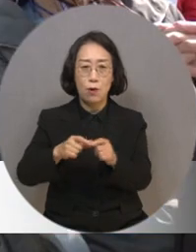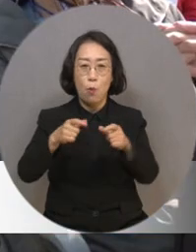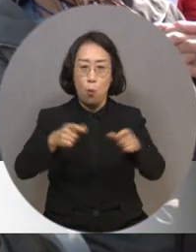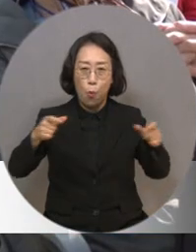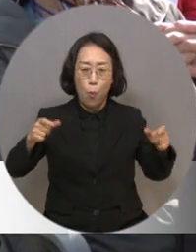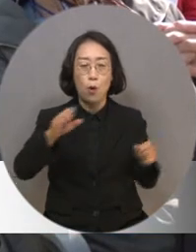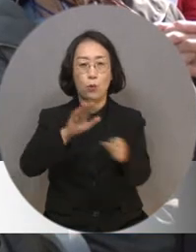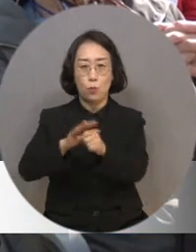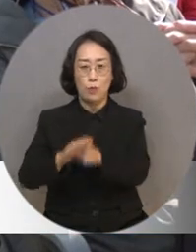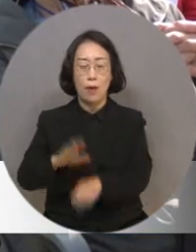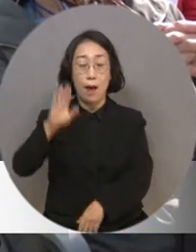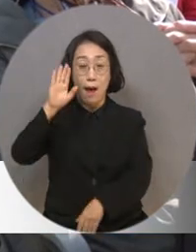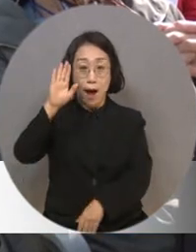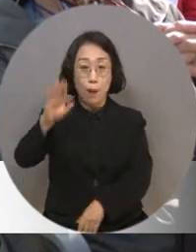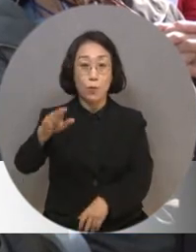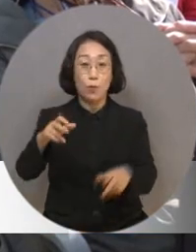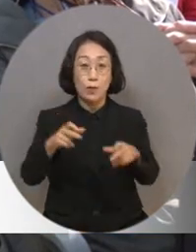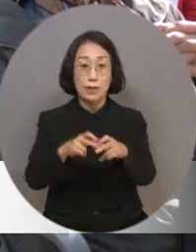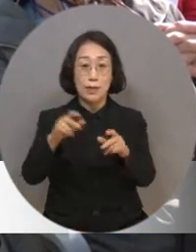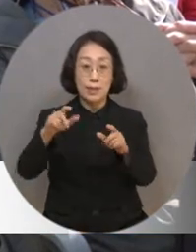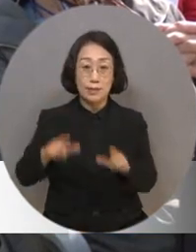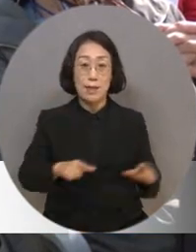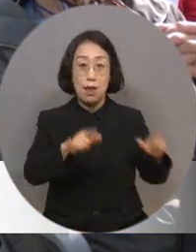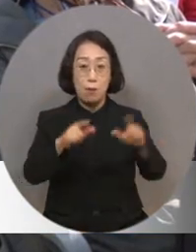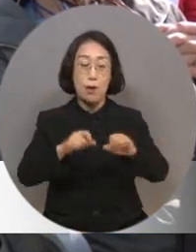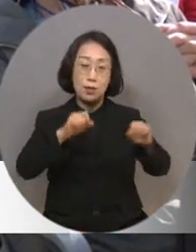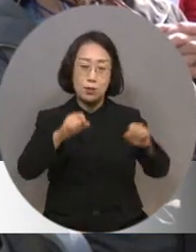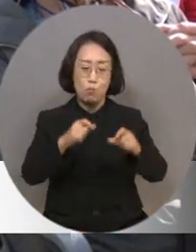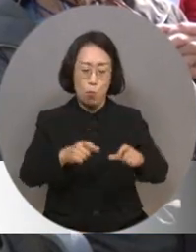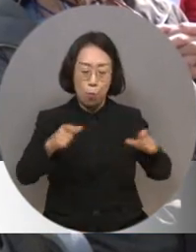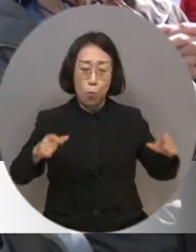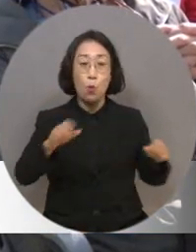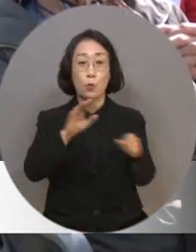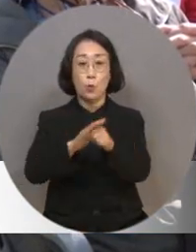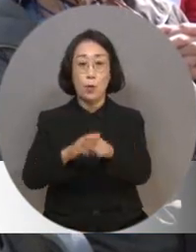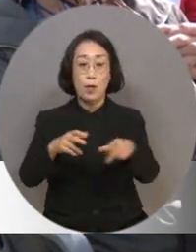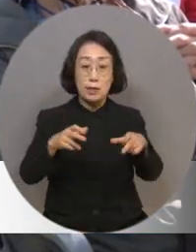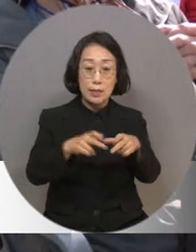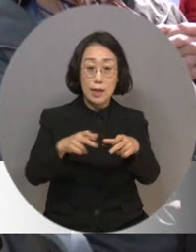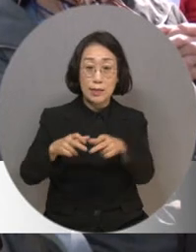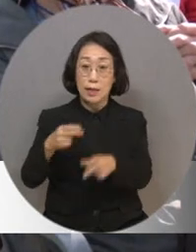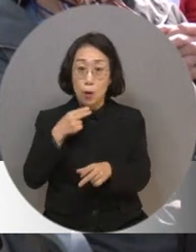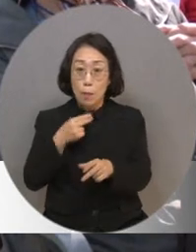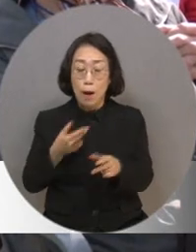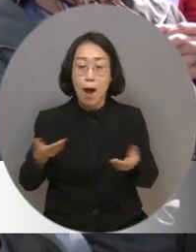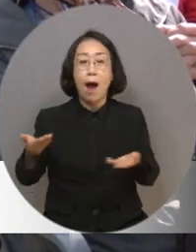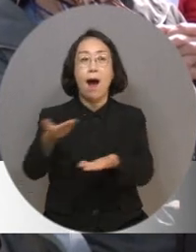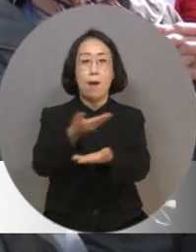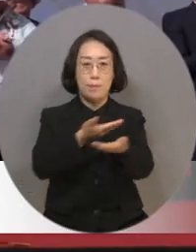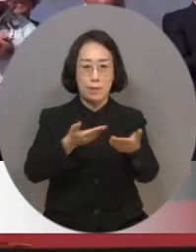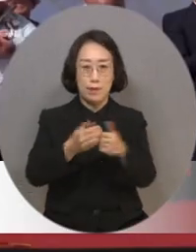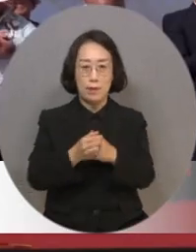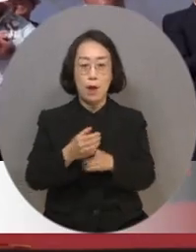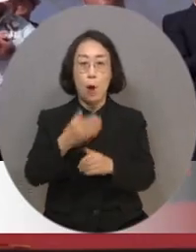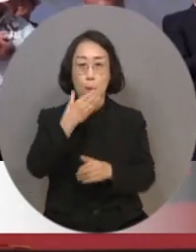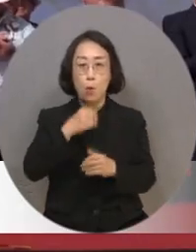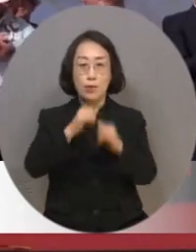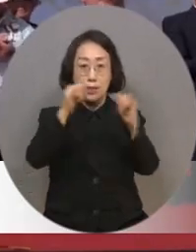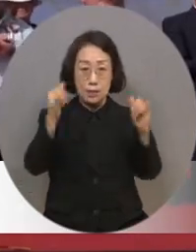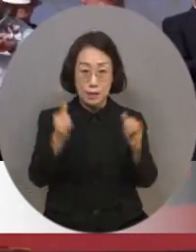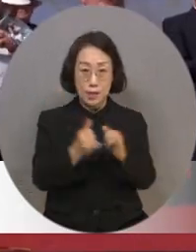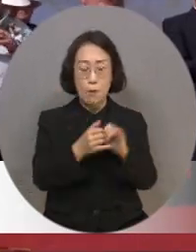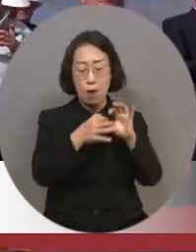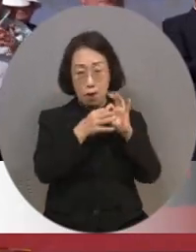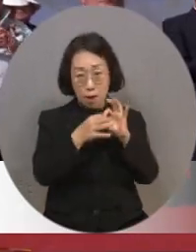있습니다. 앞으로도 장애인 생활체육 저변을 확대하고 장애인과 비장애인과 함께 어우러지는 복지 사회를